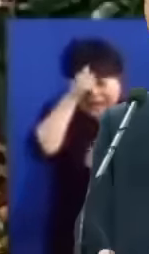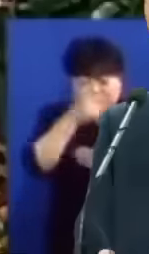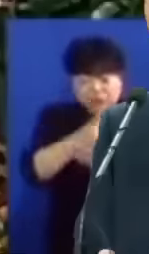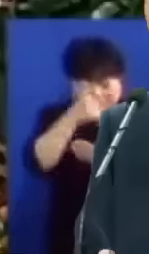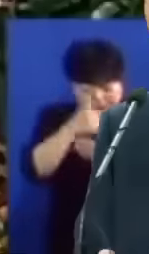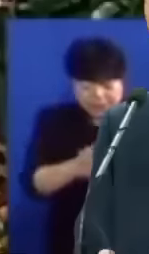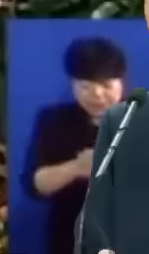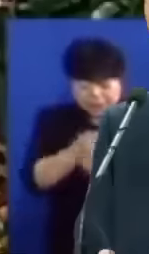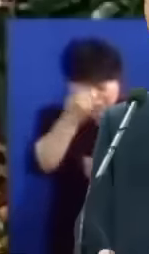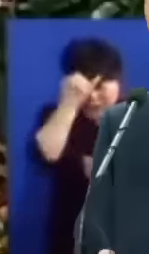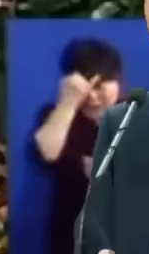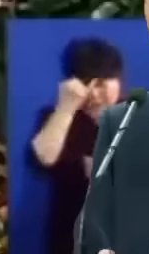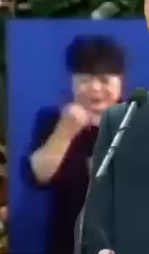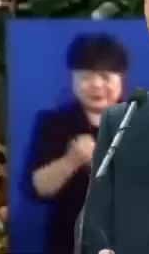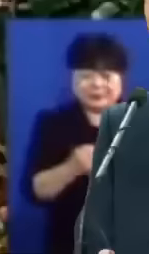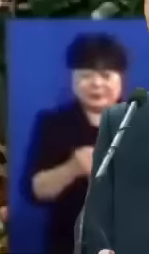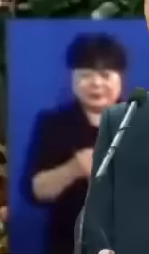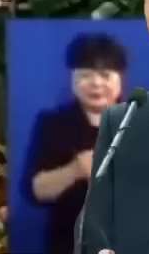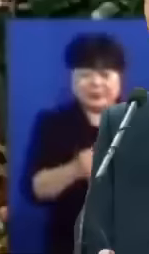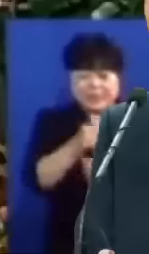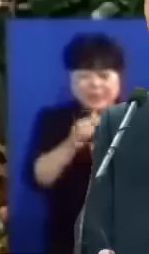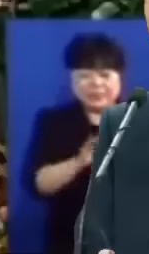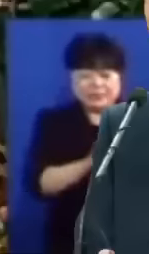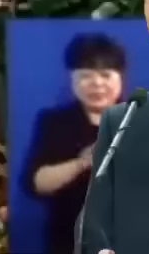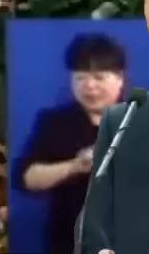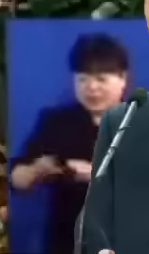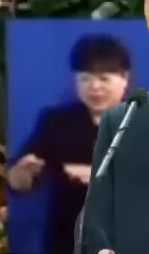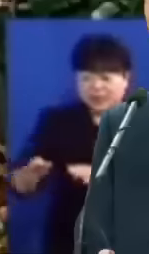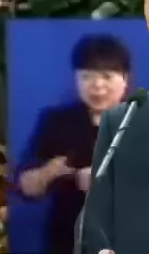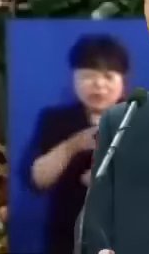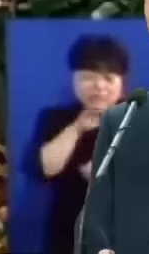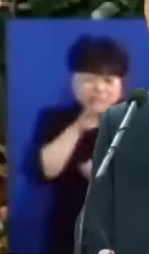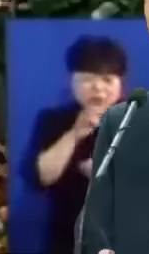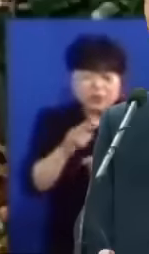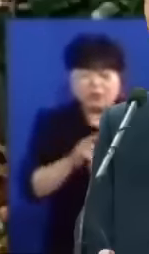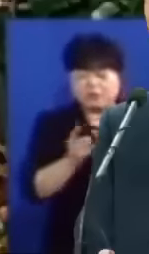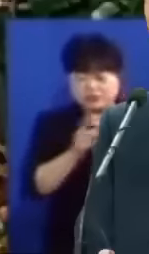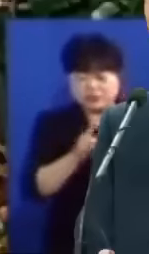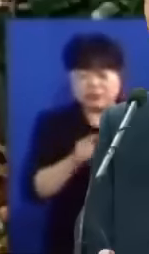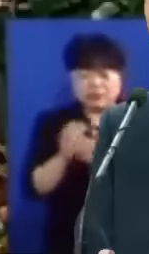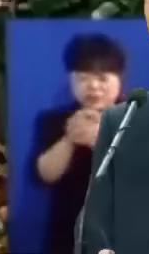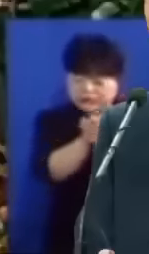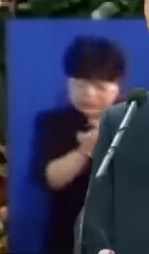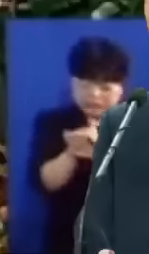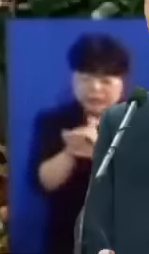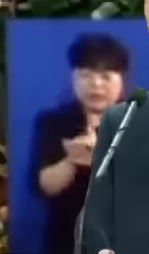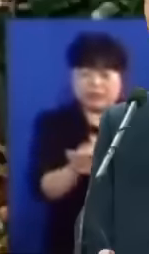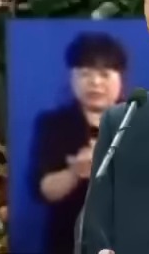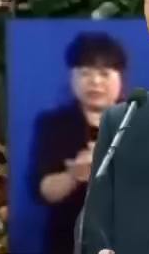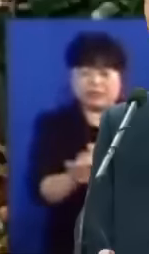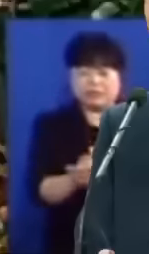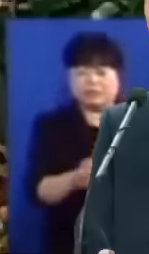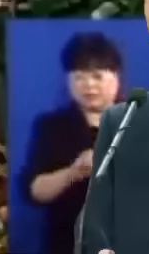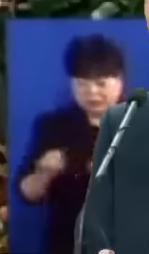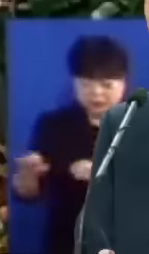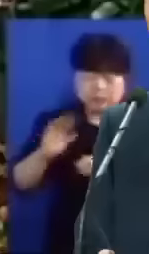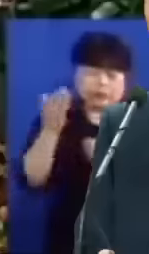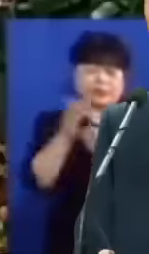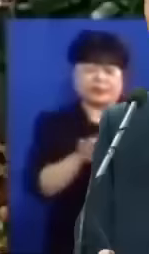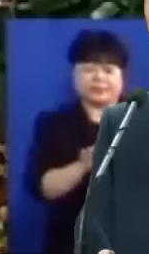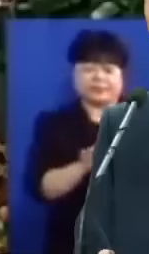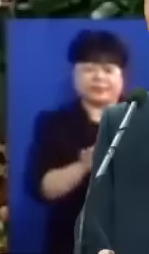아담과 하와는 하나님의 사랑을 잃고 서로 원망하며 가족 간의 사랑과 화목도 잃어버리고